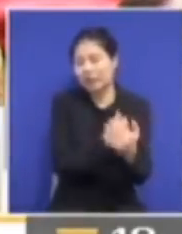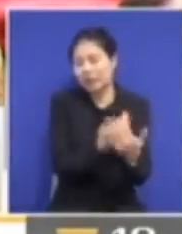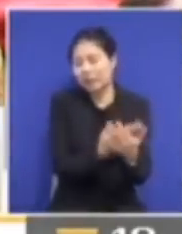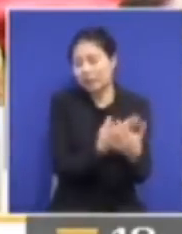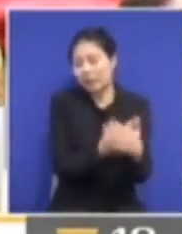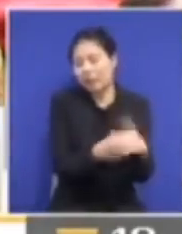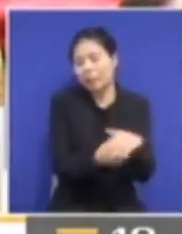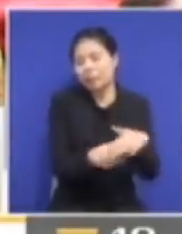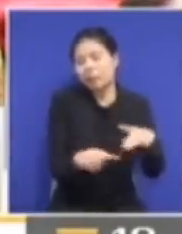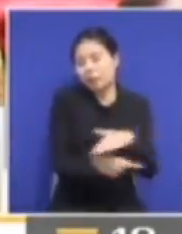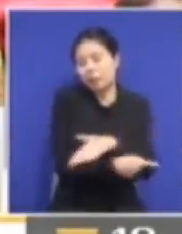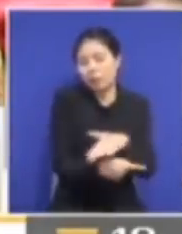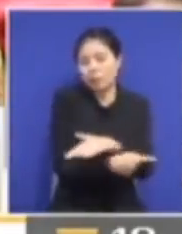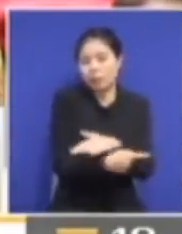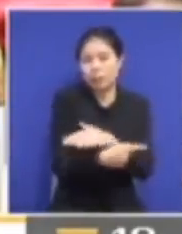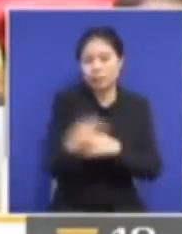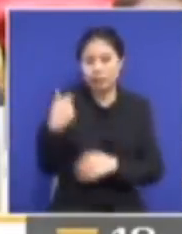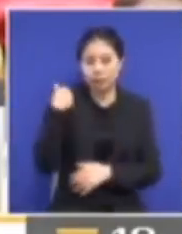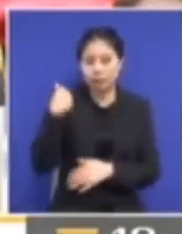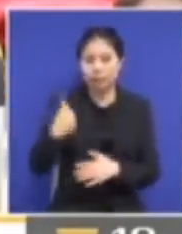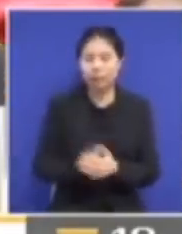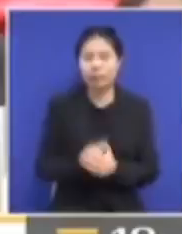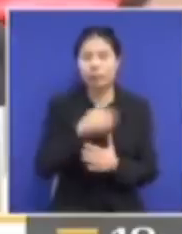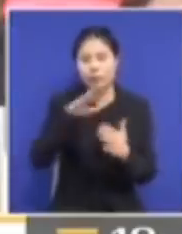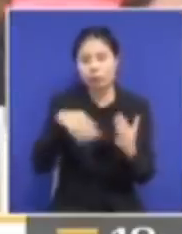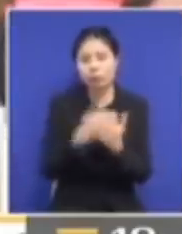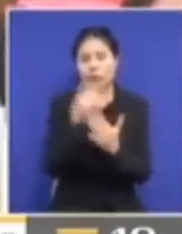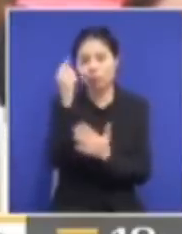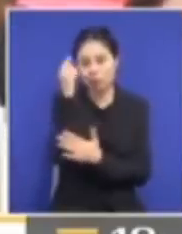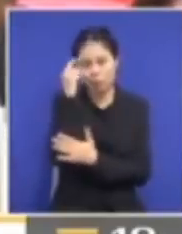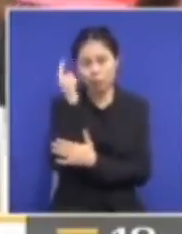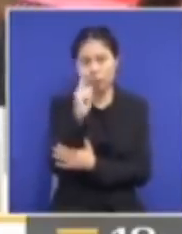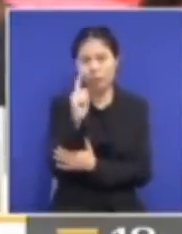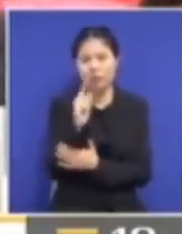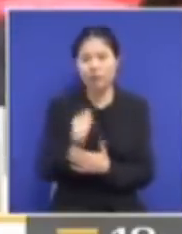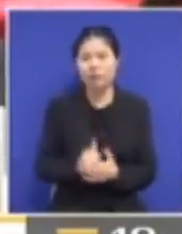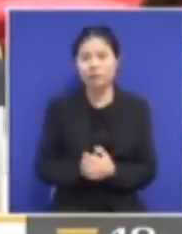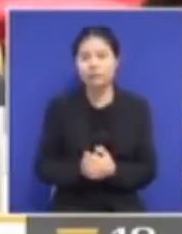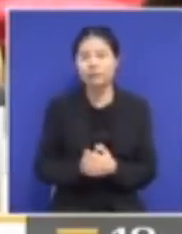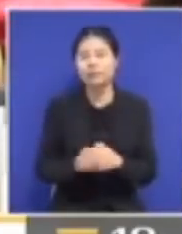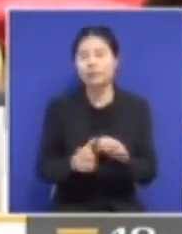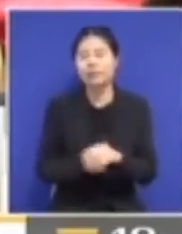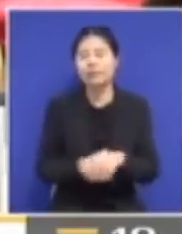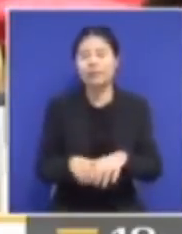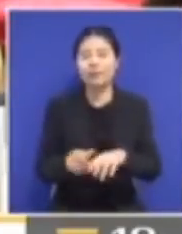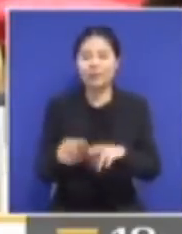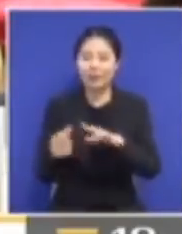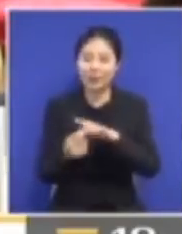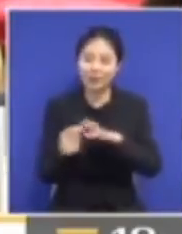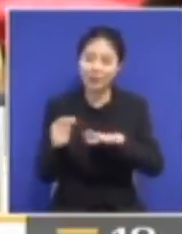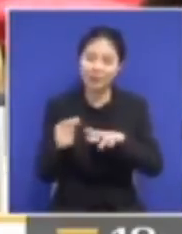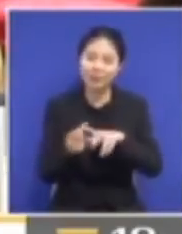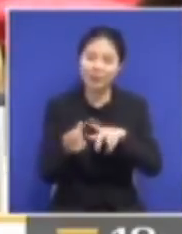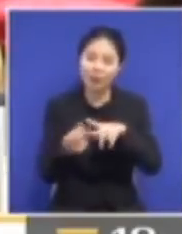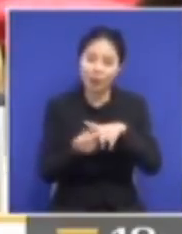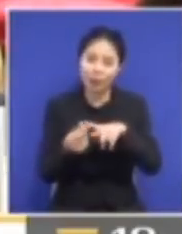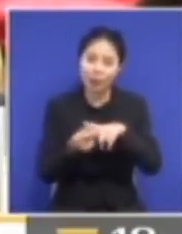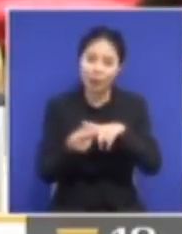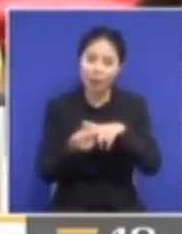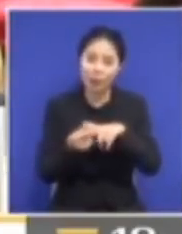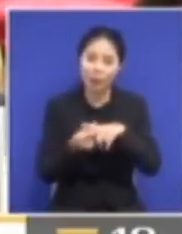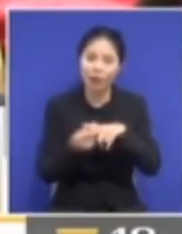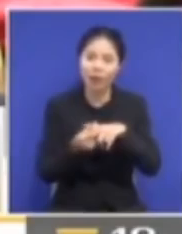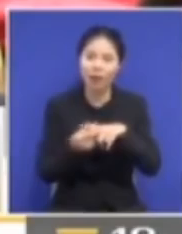ครับอีกเรื่องหนึ่งที่ทุกคนคงจะรู้ดีไอ้แหวนแม่นาฬิกาเพื่อนน่ะ25เรือนนะ